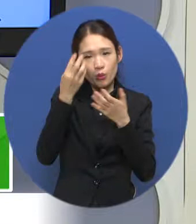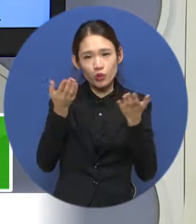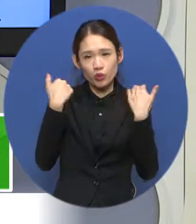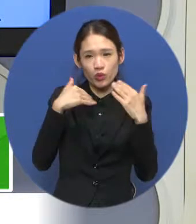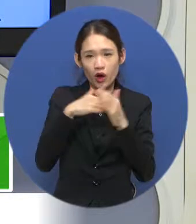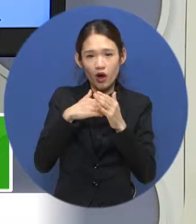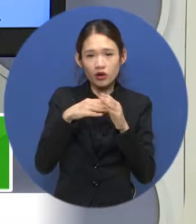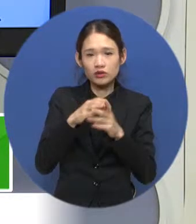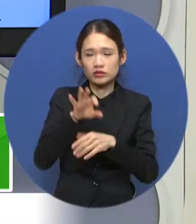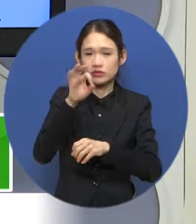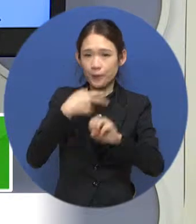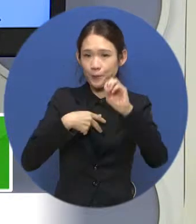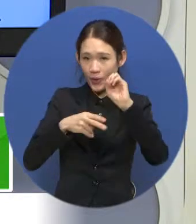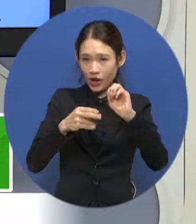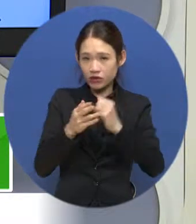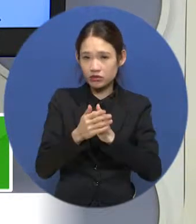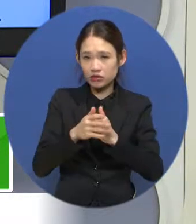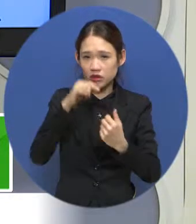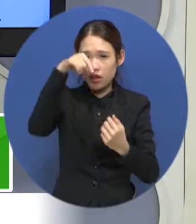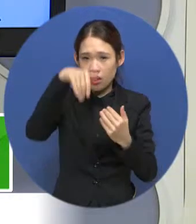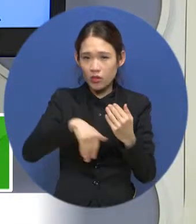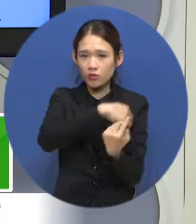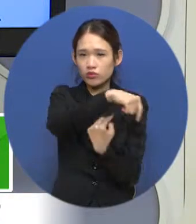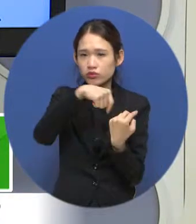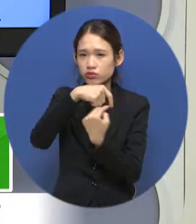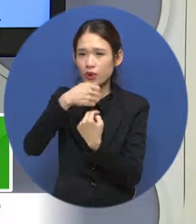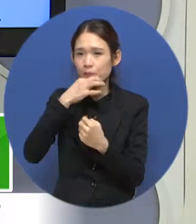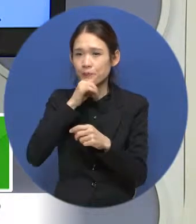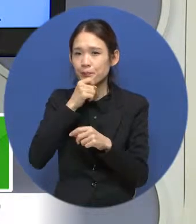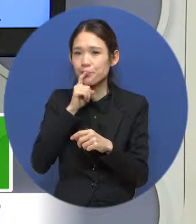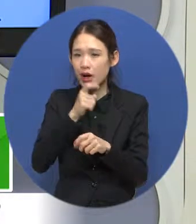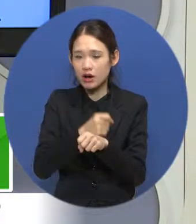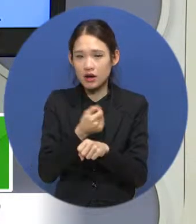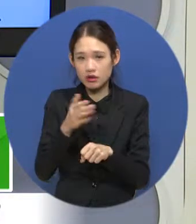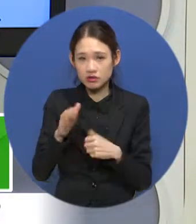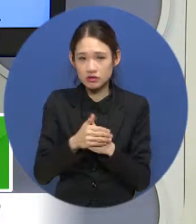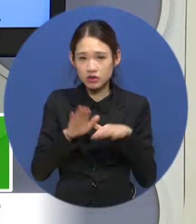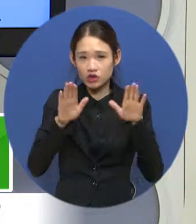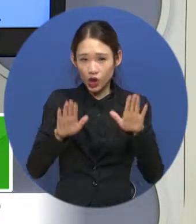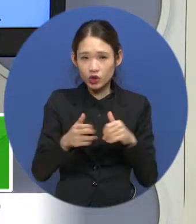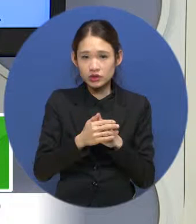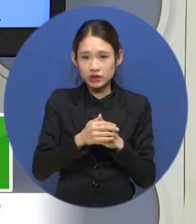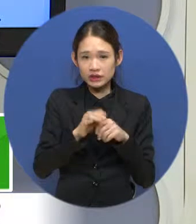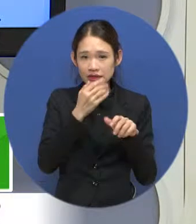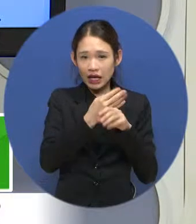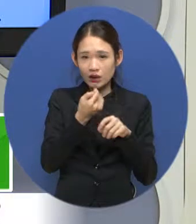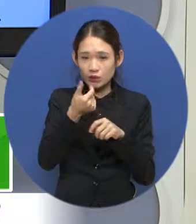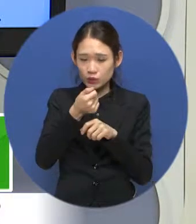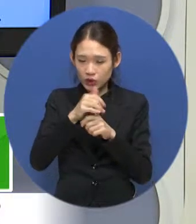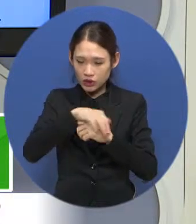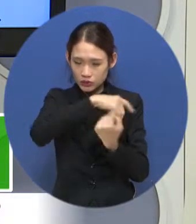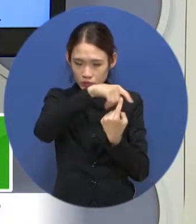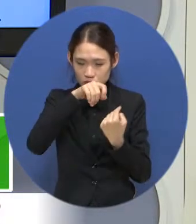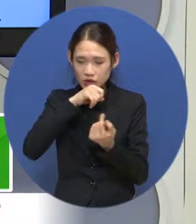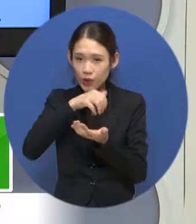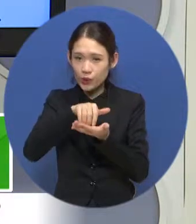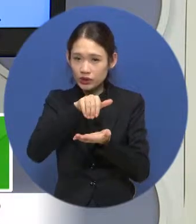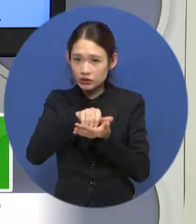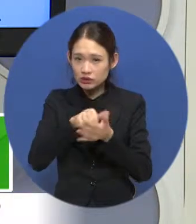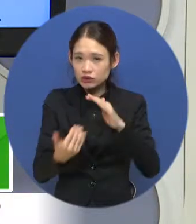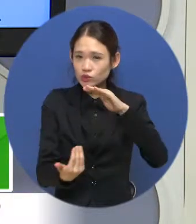일각에선 저조한 운영 실적이 거론되고 있지만 현재 중소벤처기업 뿌 조도에 따른 사용실적 은